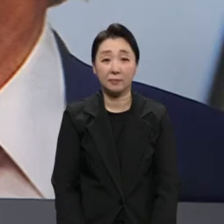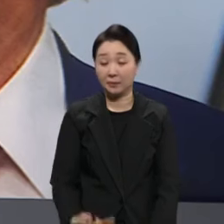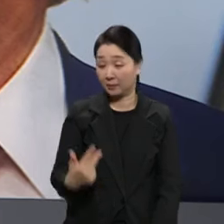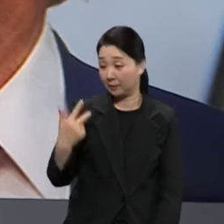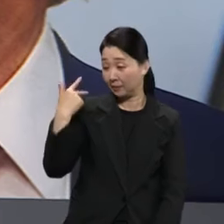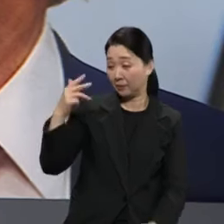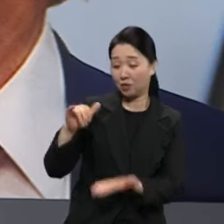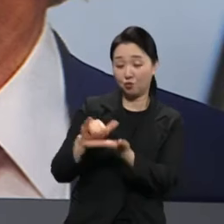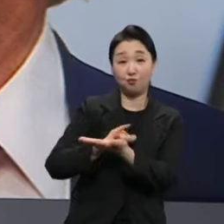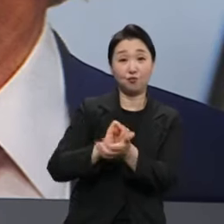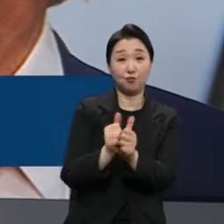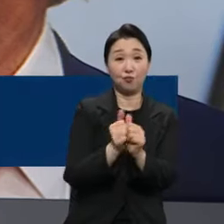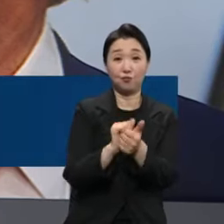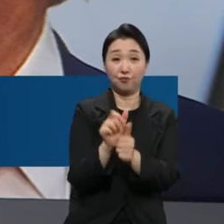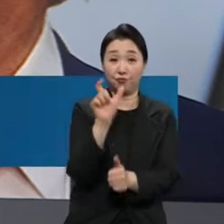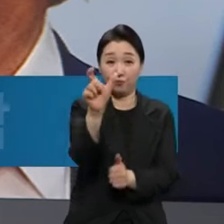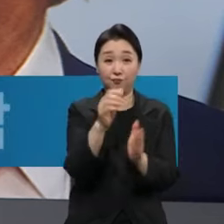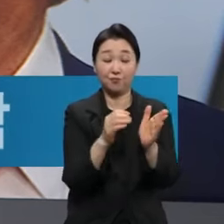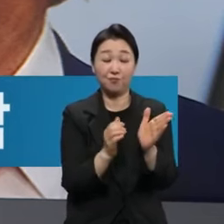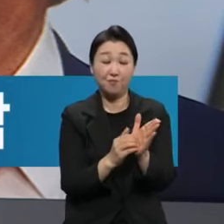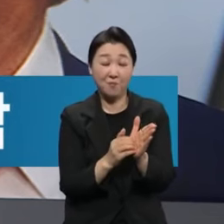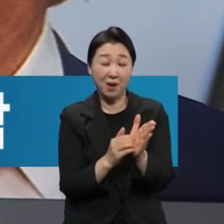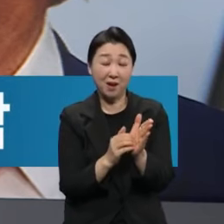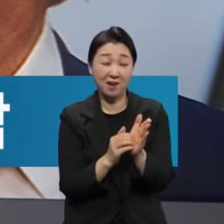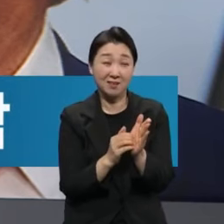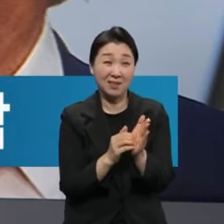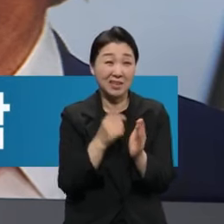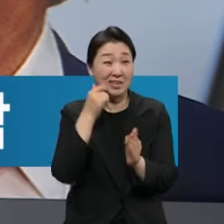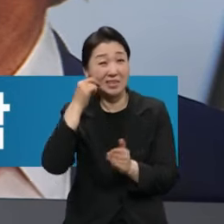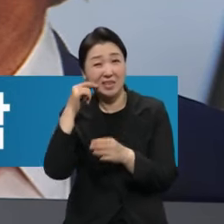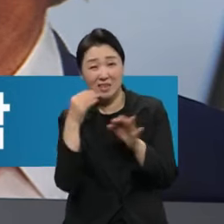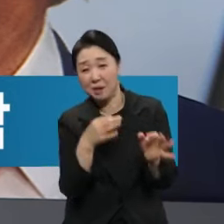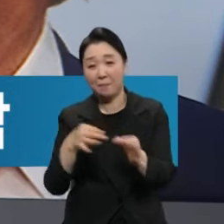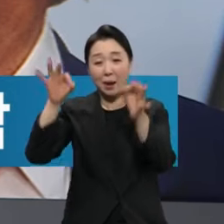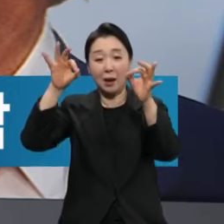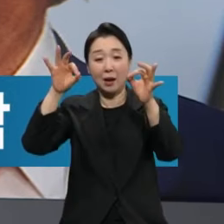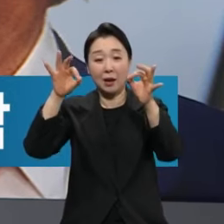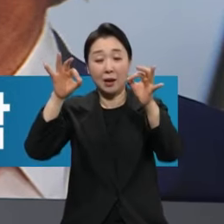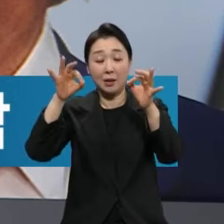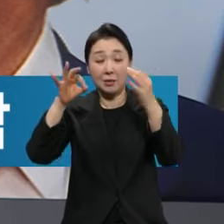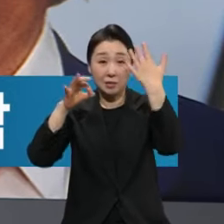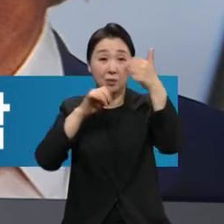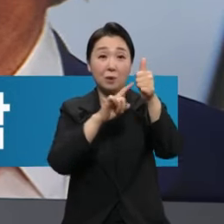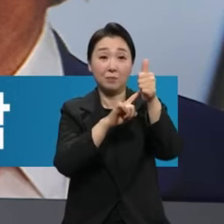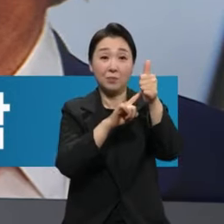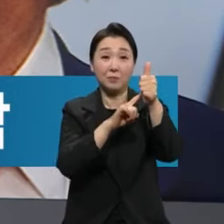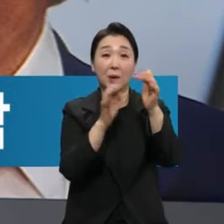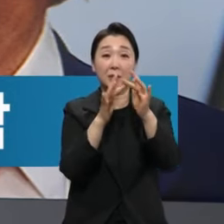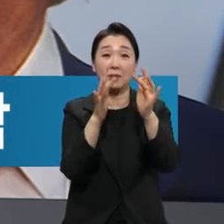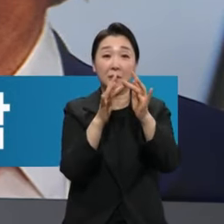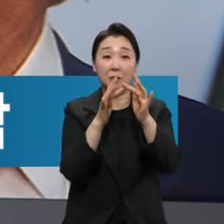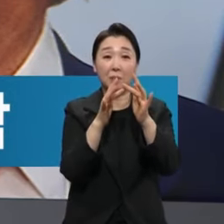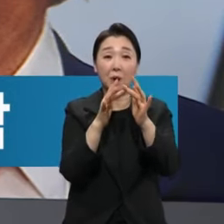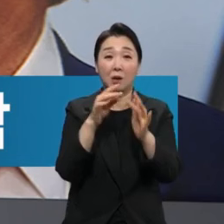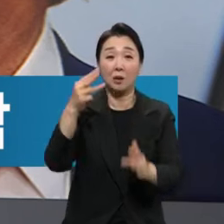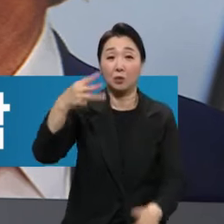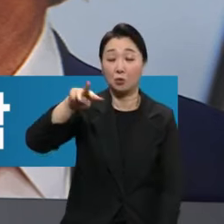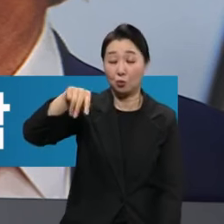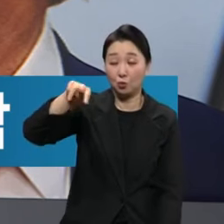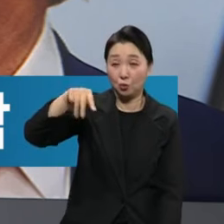지난주 뉴욕 증시에 상장하며 돌풍을 일으켰던 트럼프 전 미국 대통령의 소셜미디어 트루스 소셜의